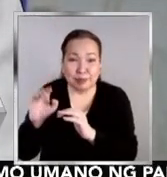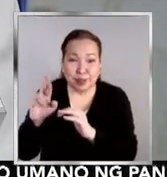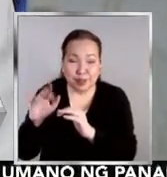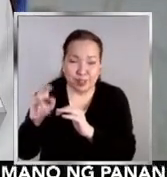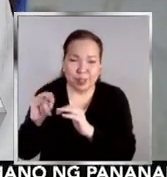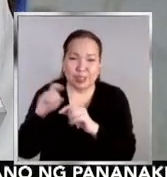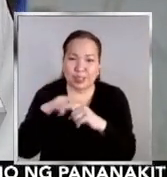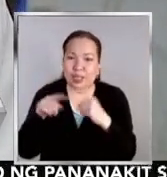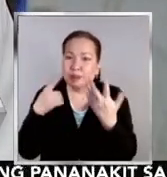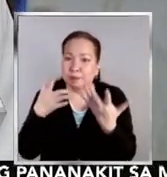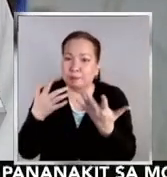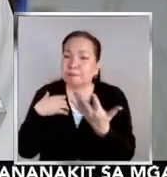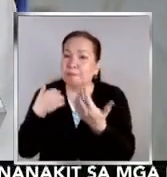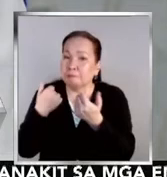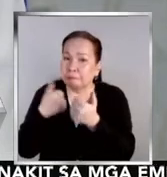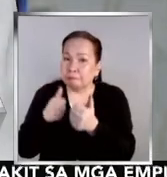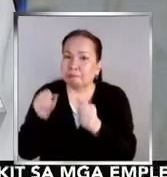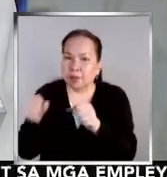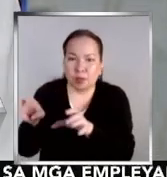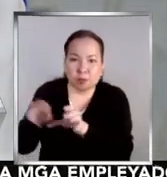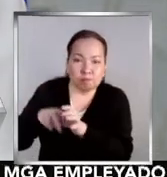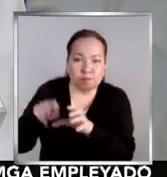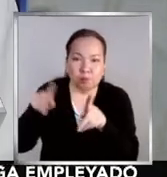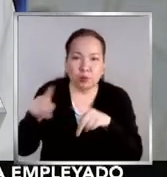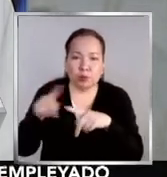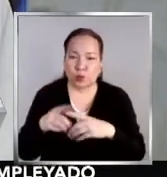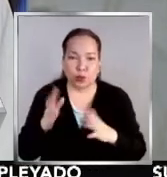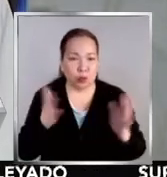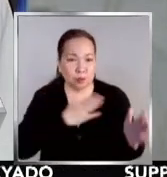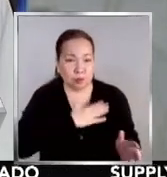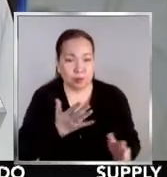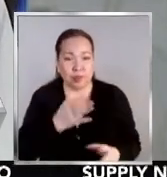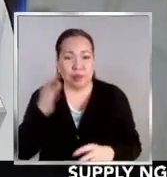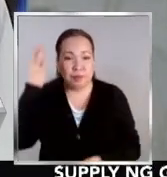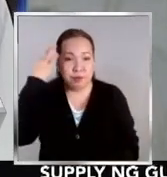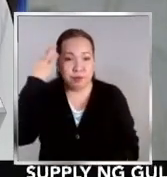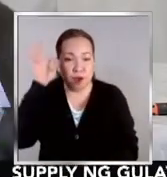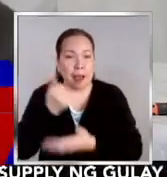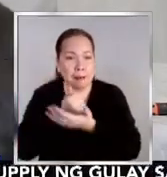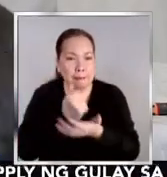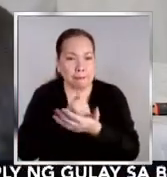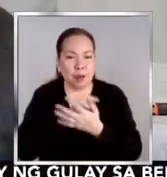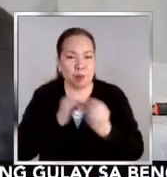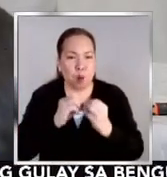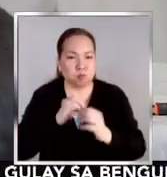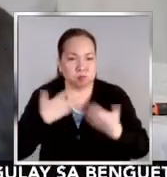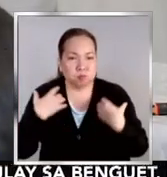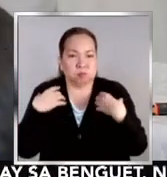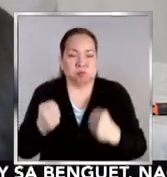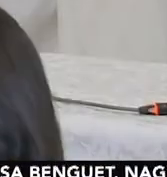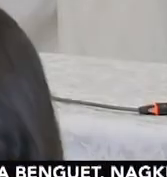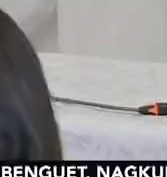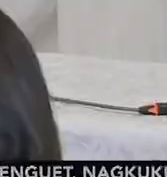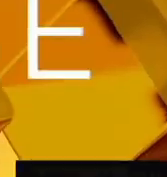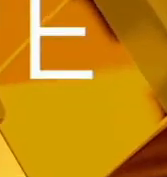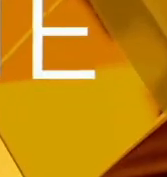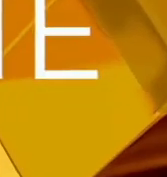Treaty Organization. Handa raw ang France na tumulong sa pagpapatibay ng defense capability ng Pilipinas.